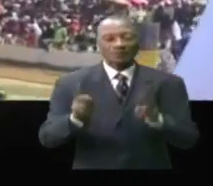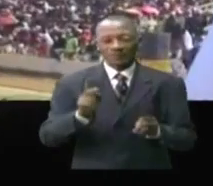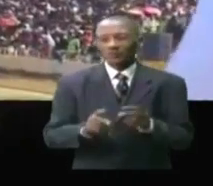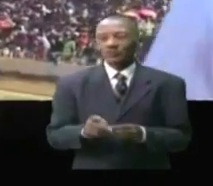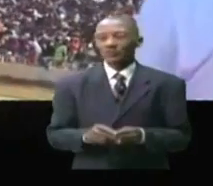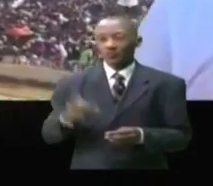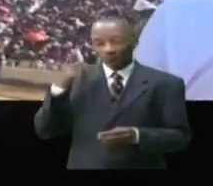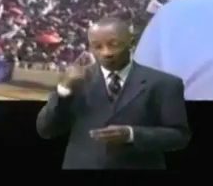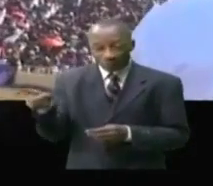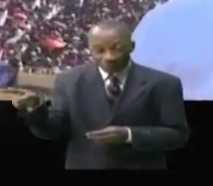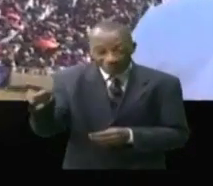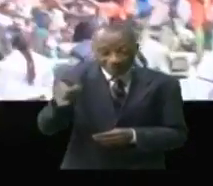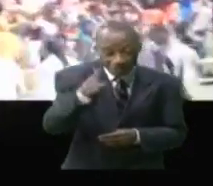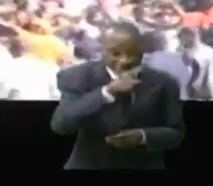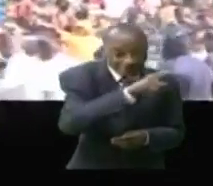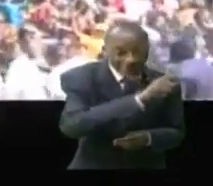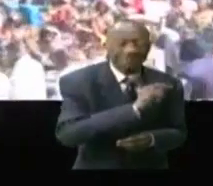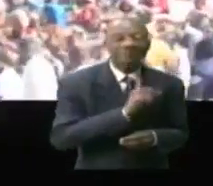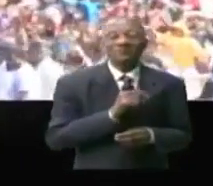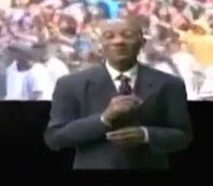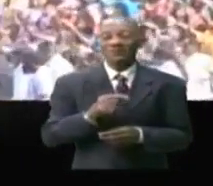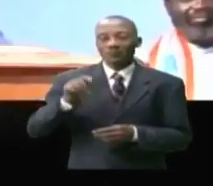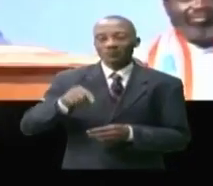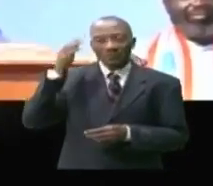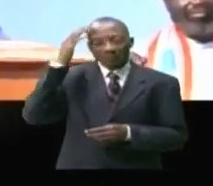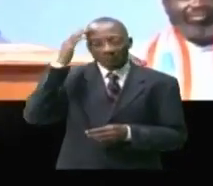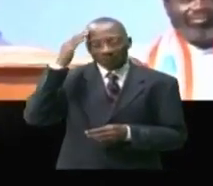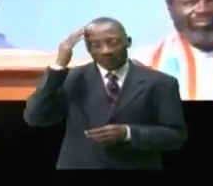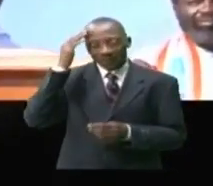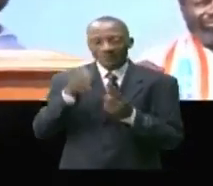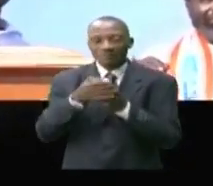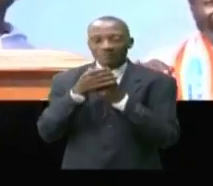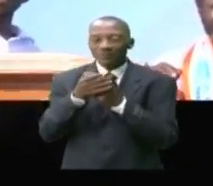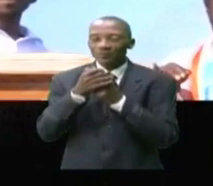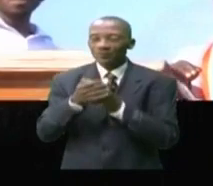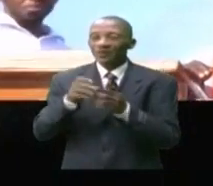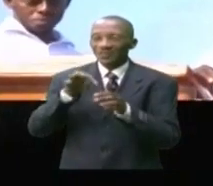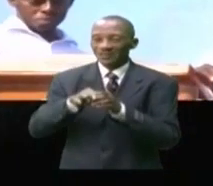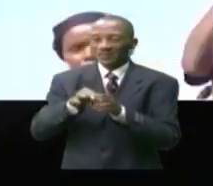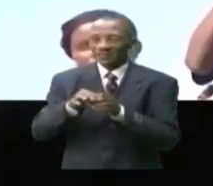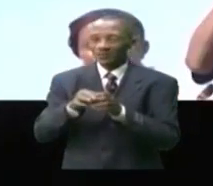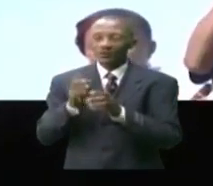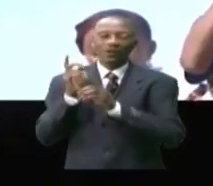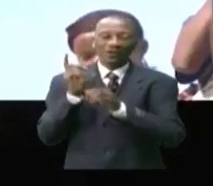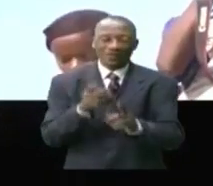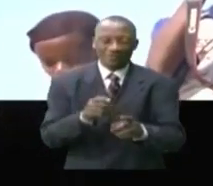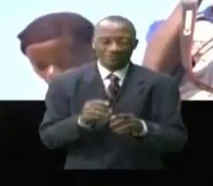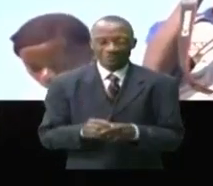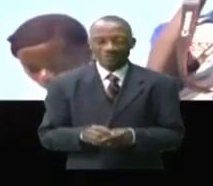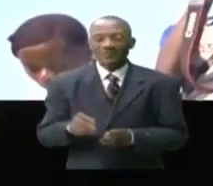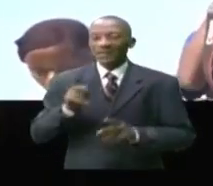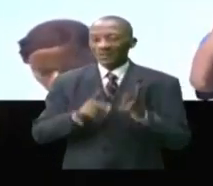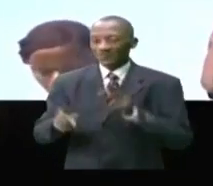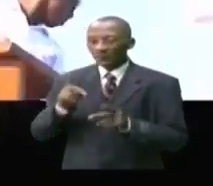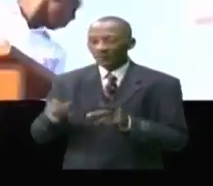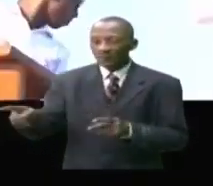a fait son entrée, où il a tenu son meeting en présence notamment de la présidente honoraire de l'Assemblée provinciale du